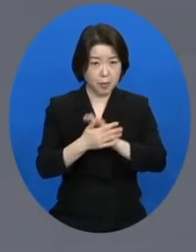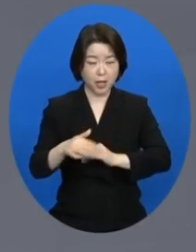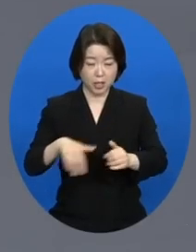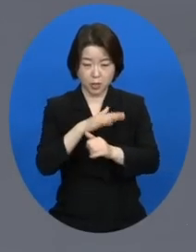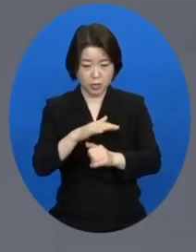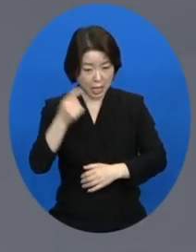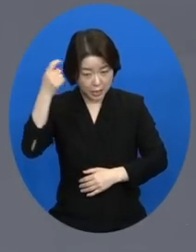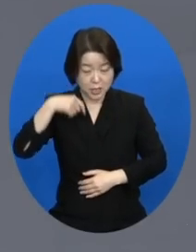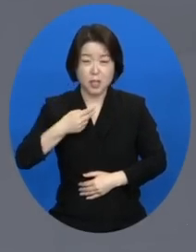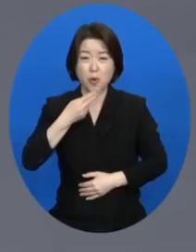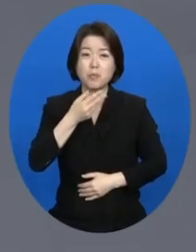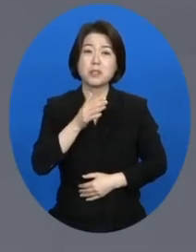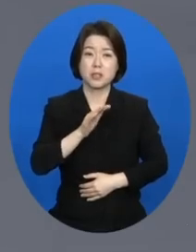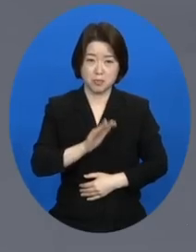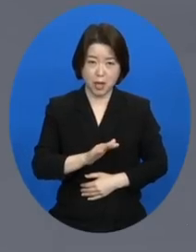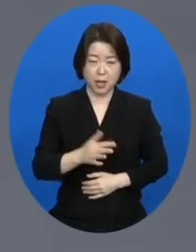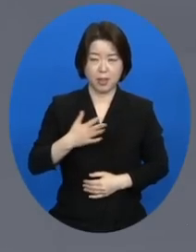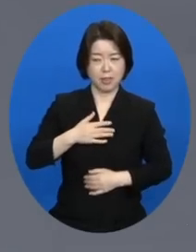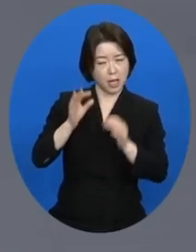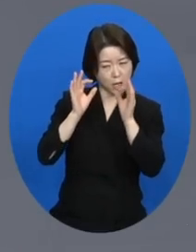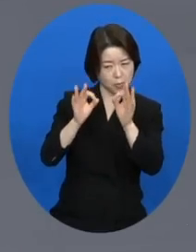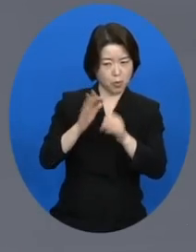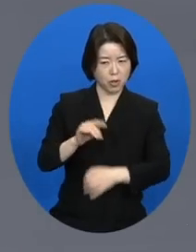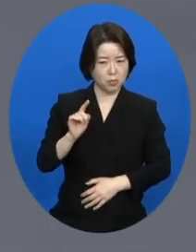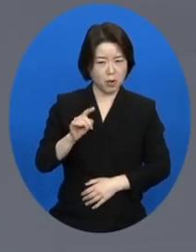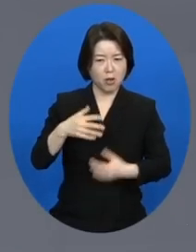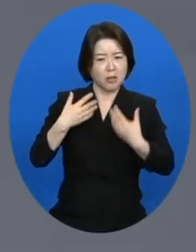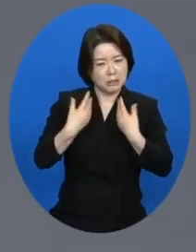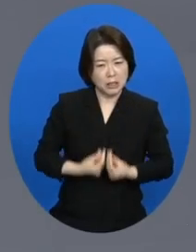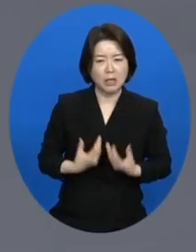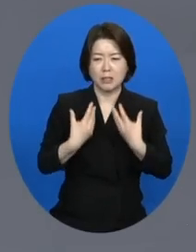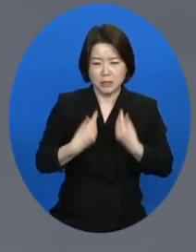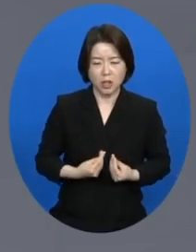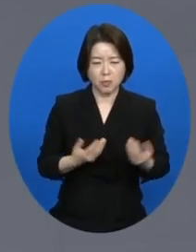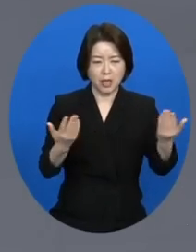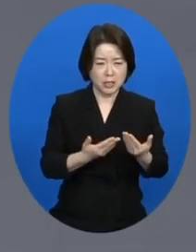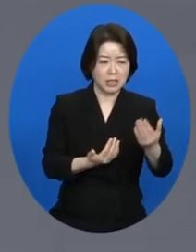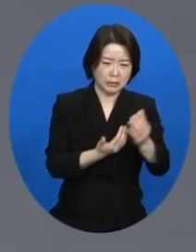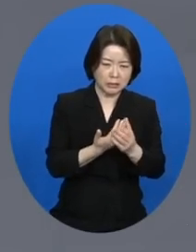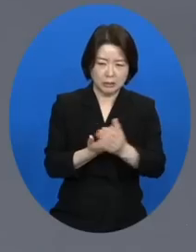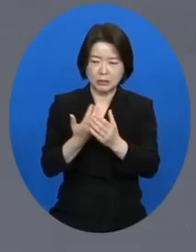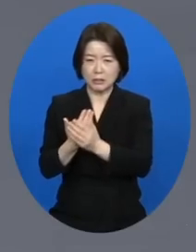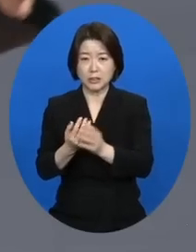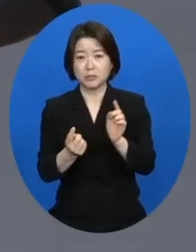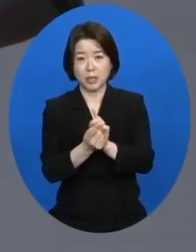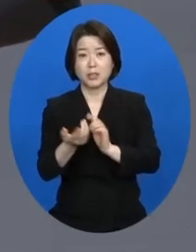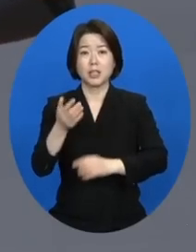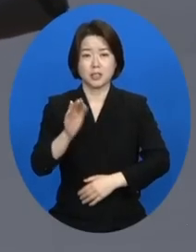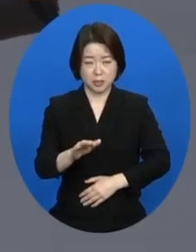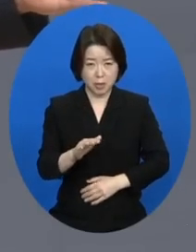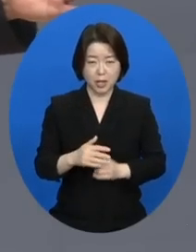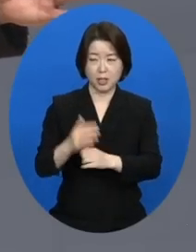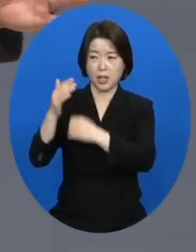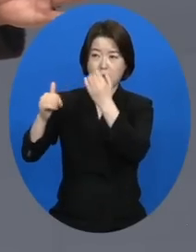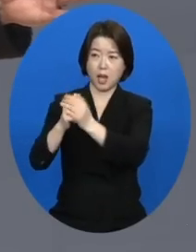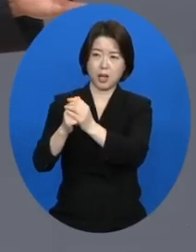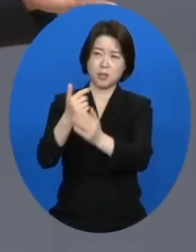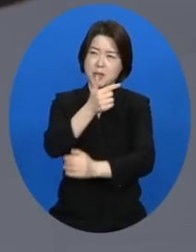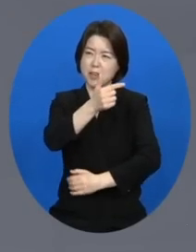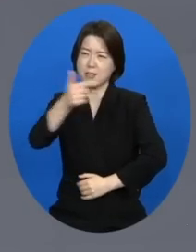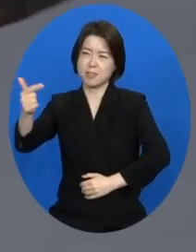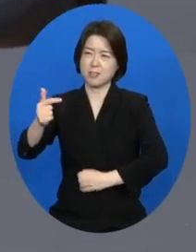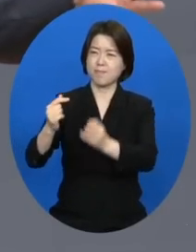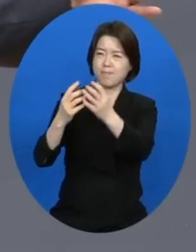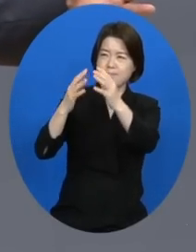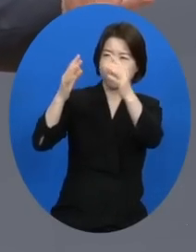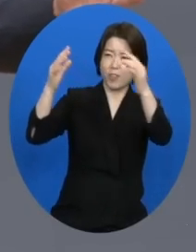전혀 느껴지지 않고 내가 보기에는 너무나 실망스러운 사건들의 연속이 있죠. 그러나 하나님의 원대하신 그 계획 가운데